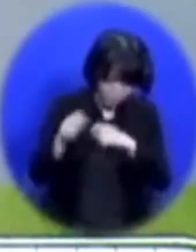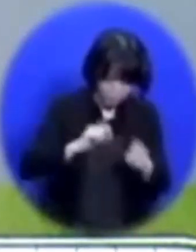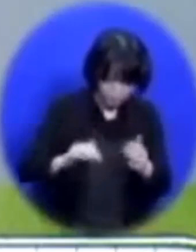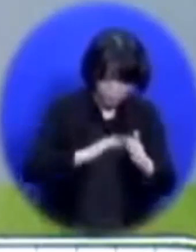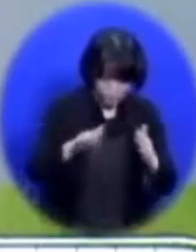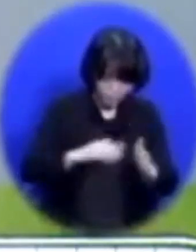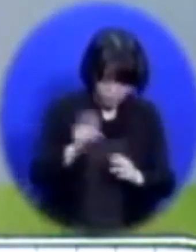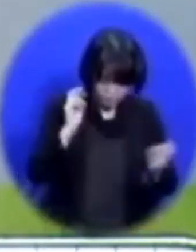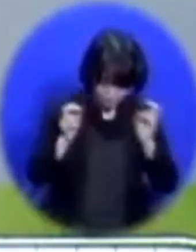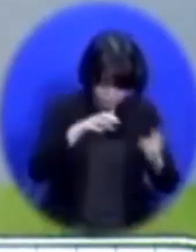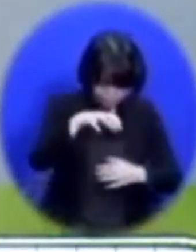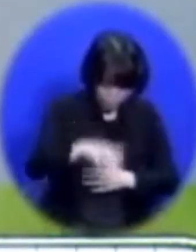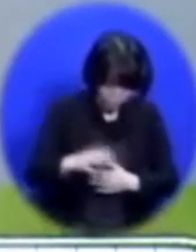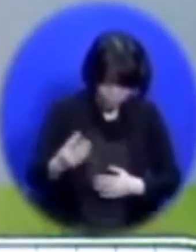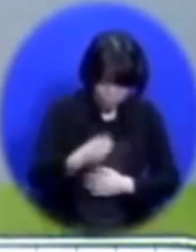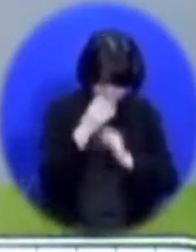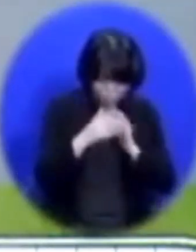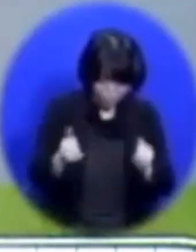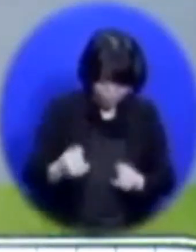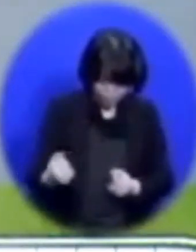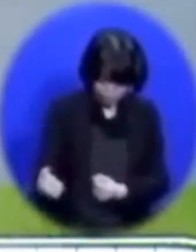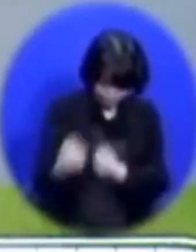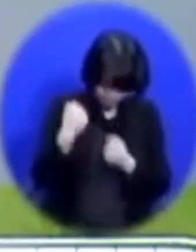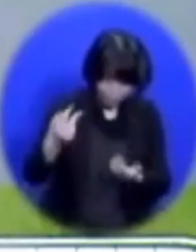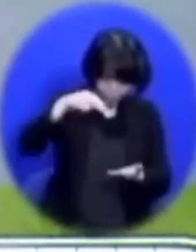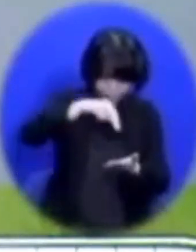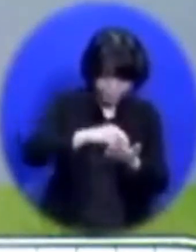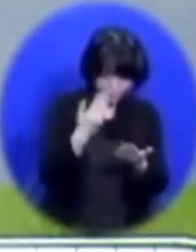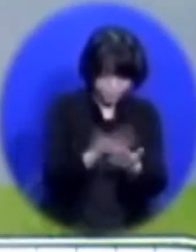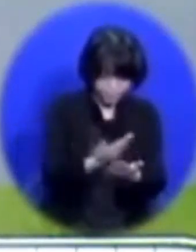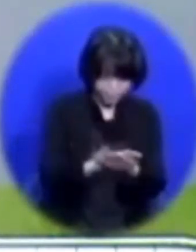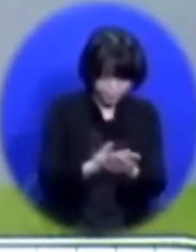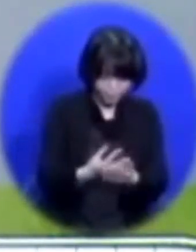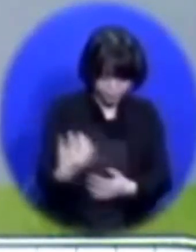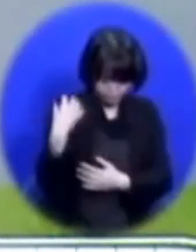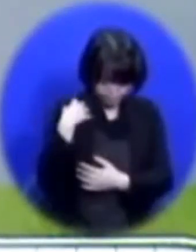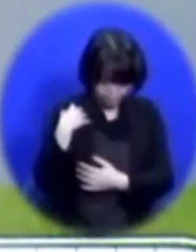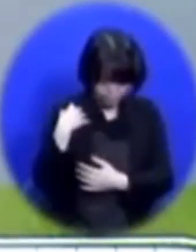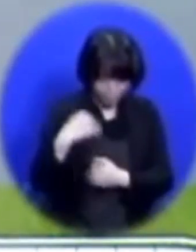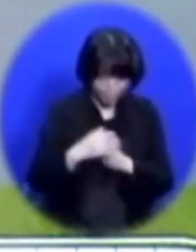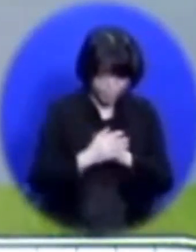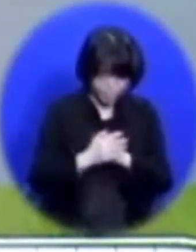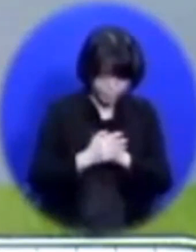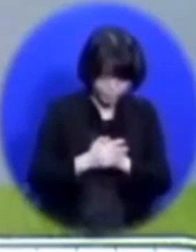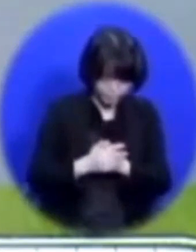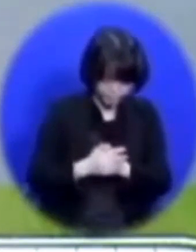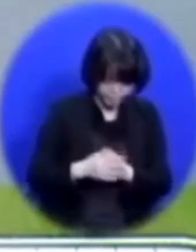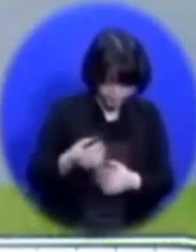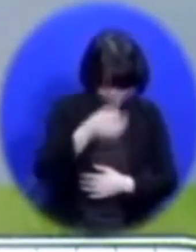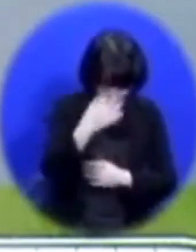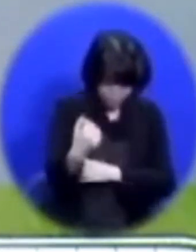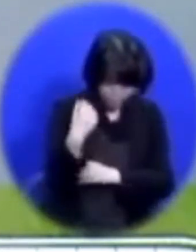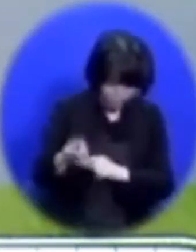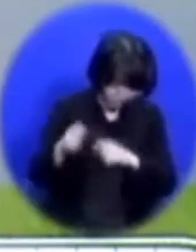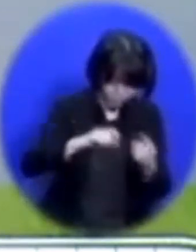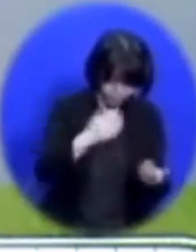성도들이 가정과사업에서강력하게일어설수있도록새성령을그들에게부어주소서.사명을완수할 성도들에게능력을부어주소서 .